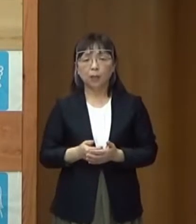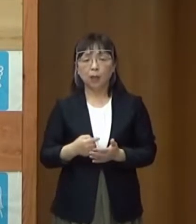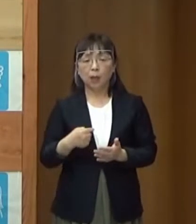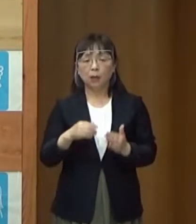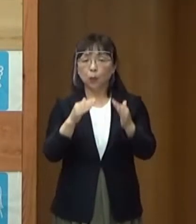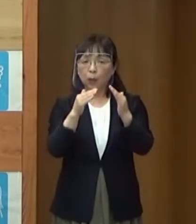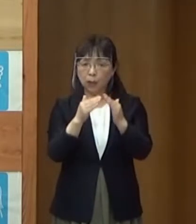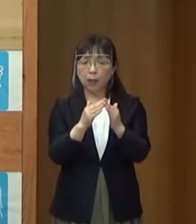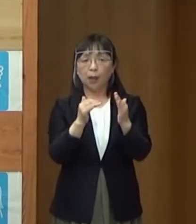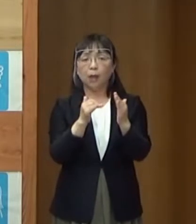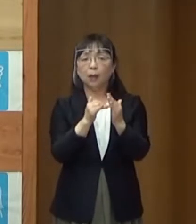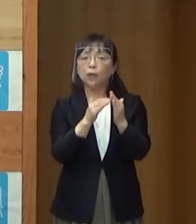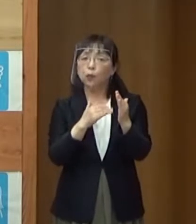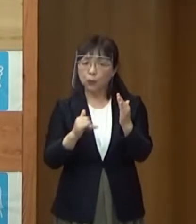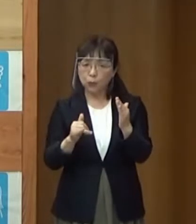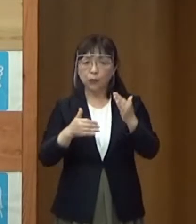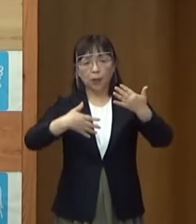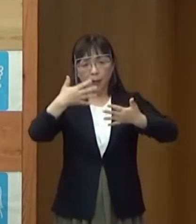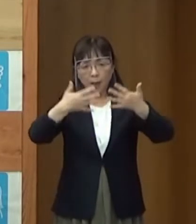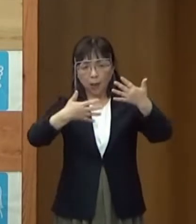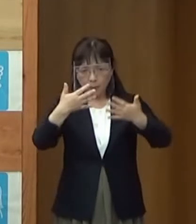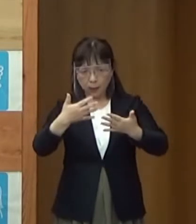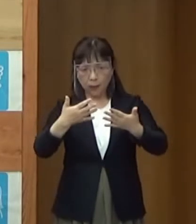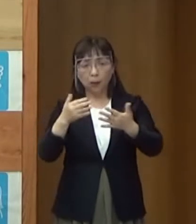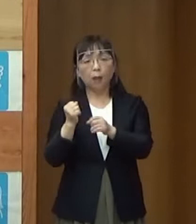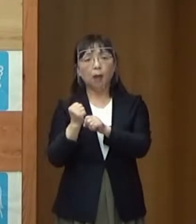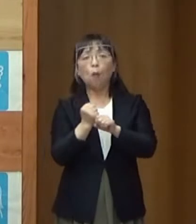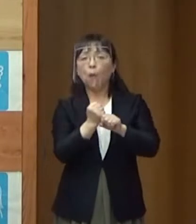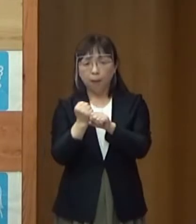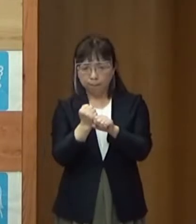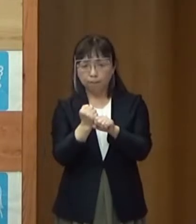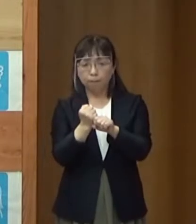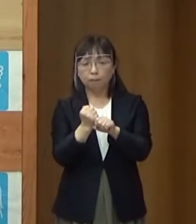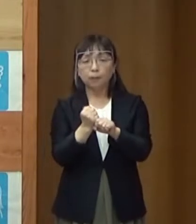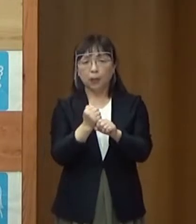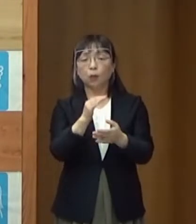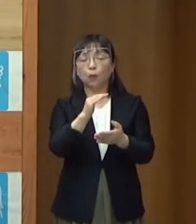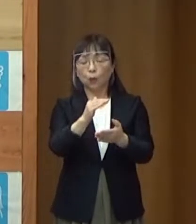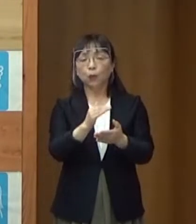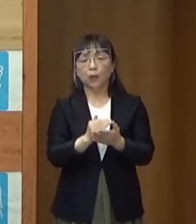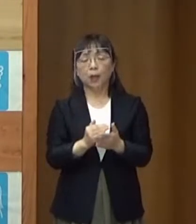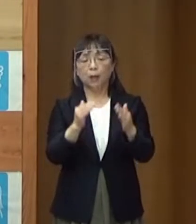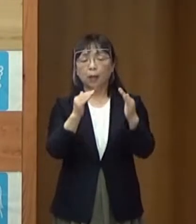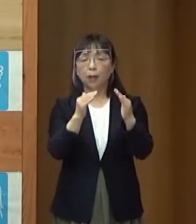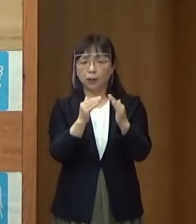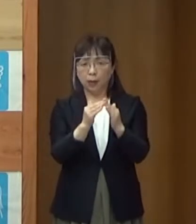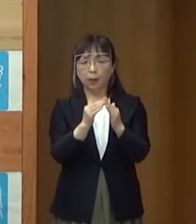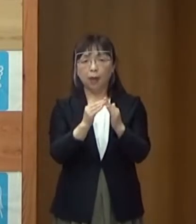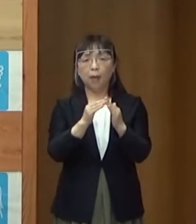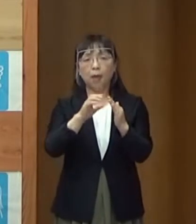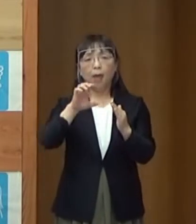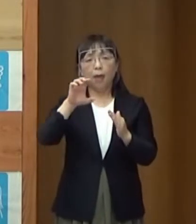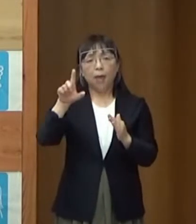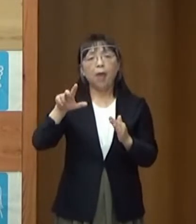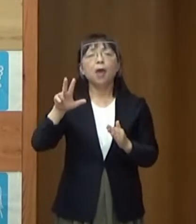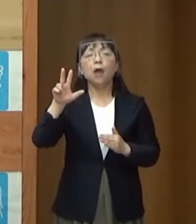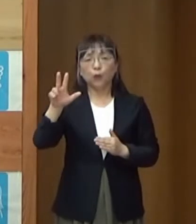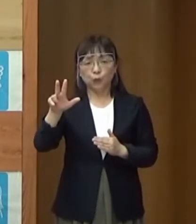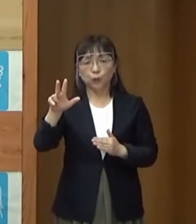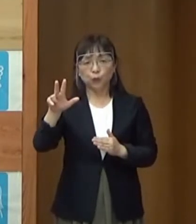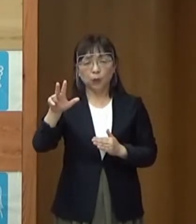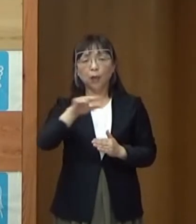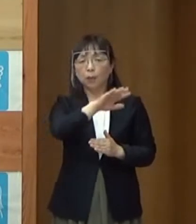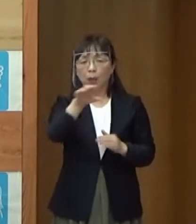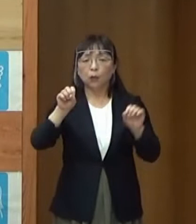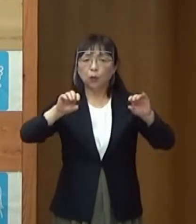で家族とテレビで応援ということで、おうちでエールということで皆さんに